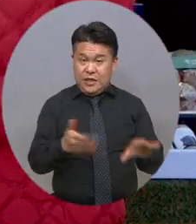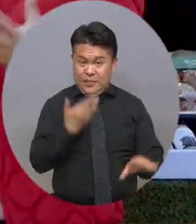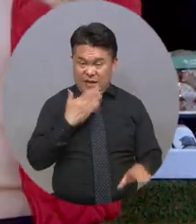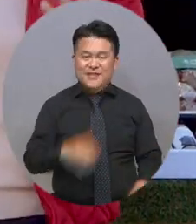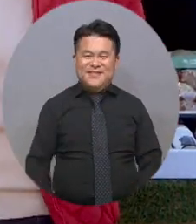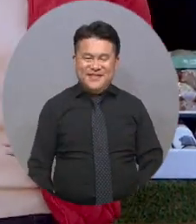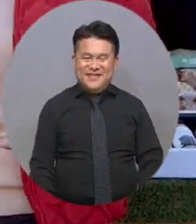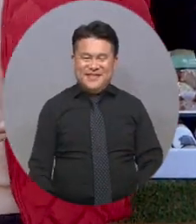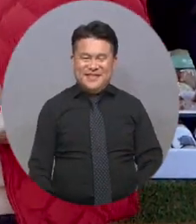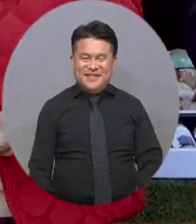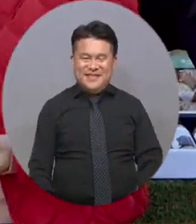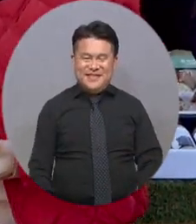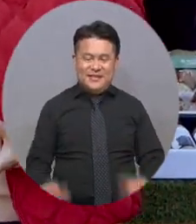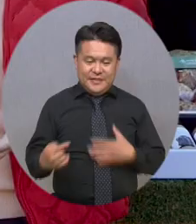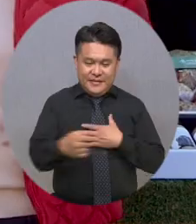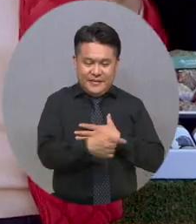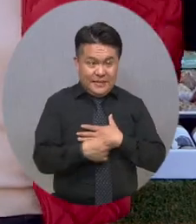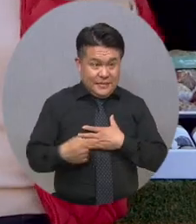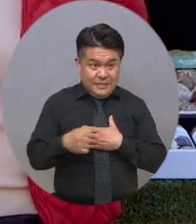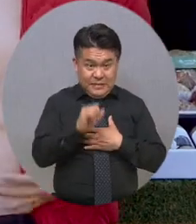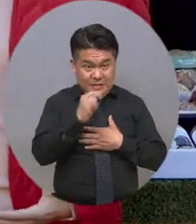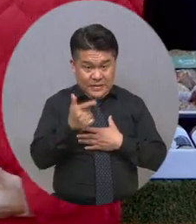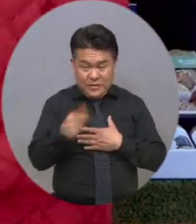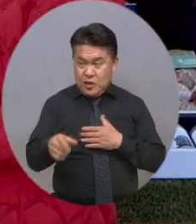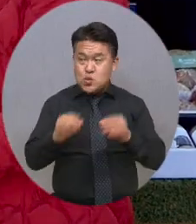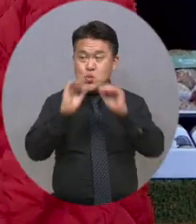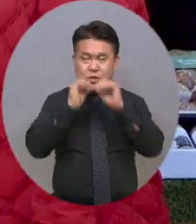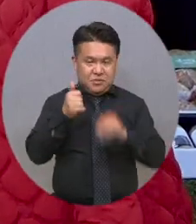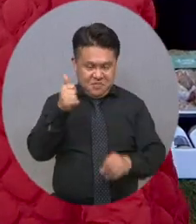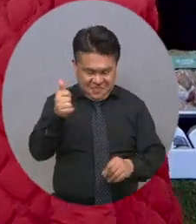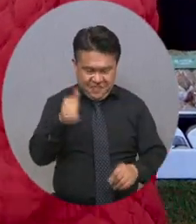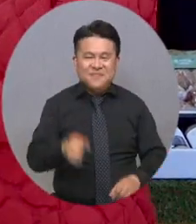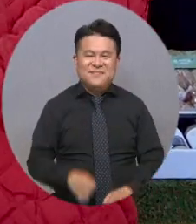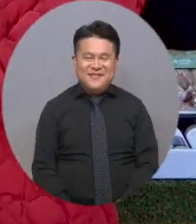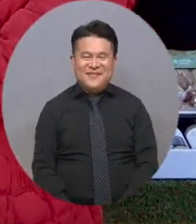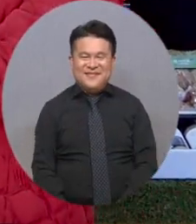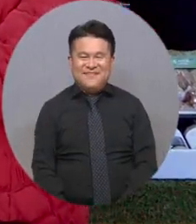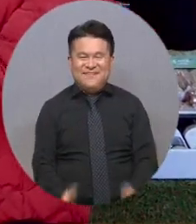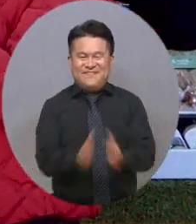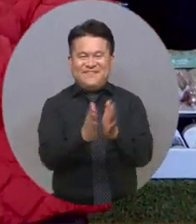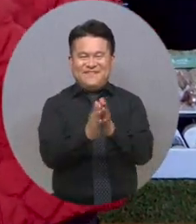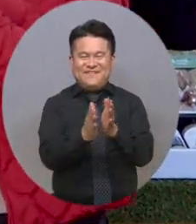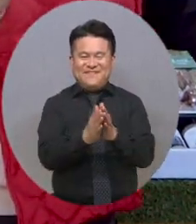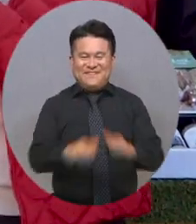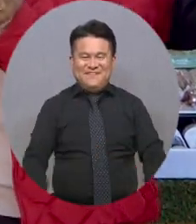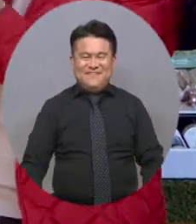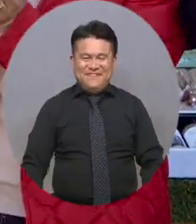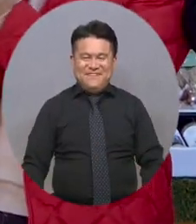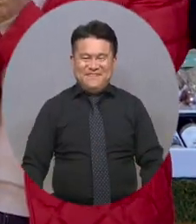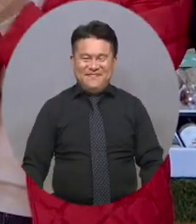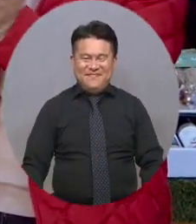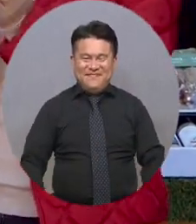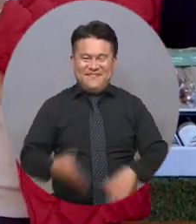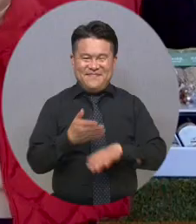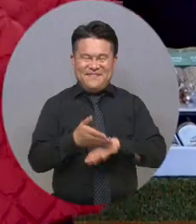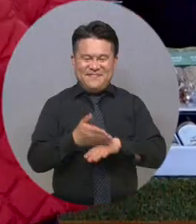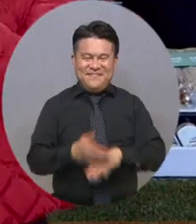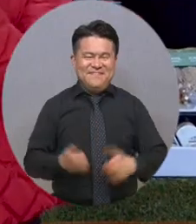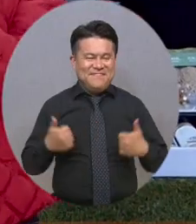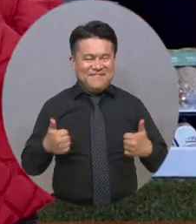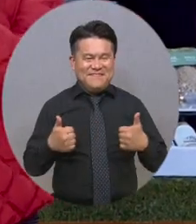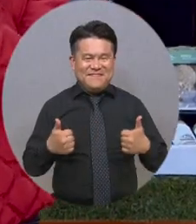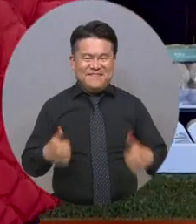않은 분들은 상황버섯 이 진액을 드시면 완전히 정리가 되는 걸로. 네, 감사합니다. 네, 고맙습니다. 진짜